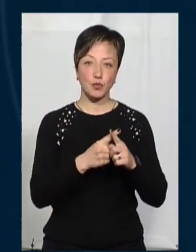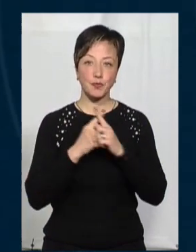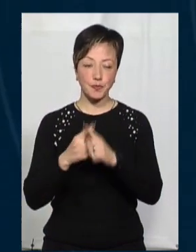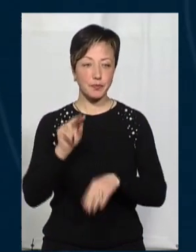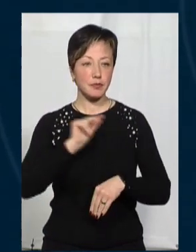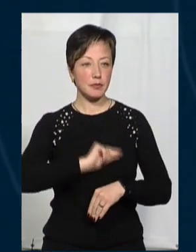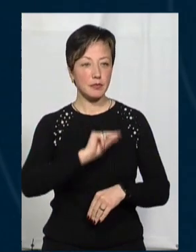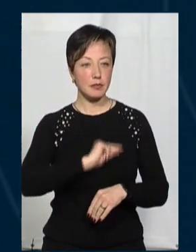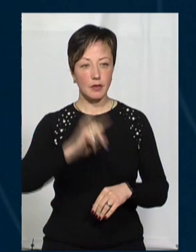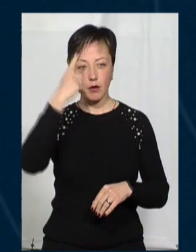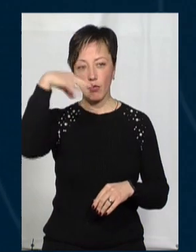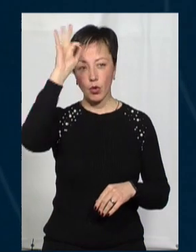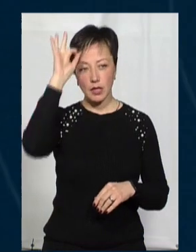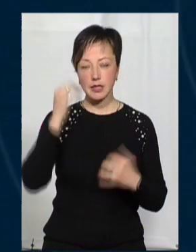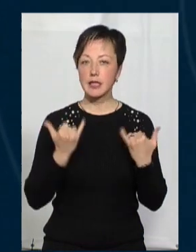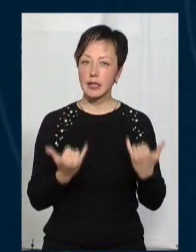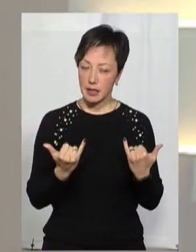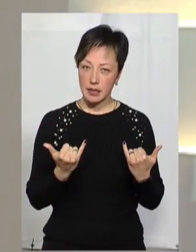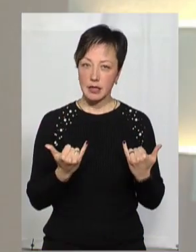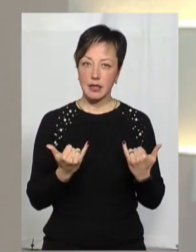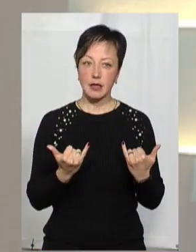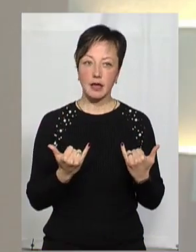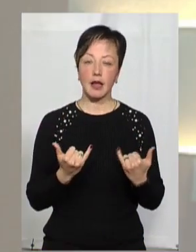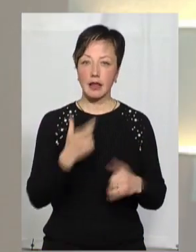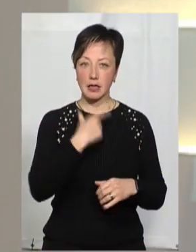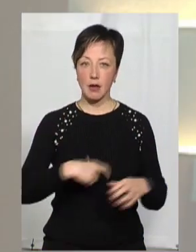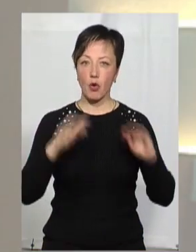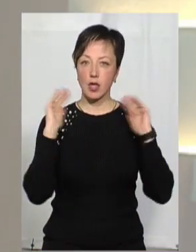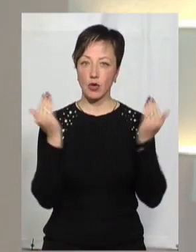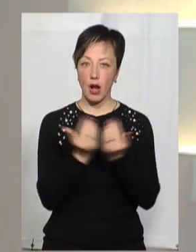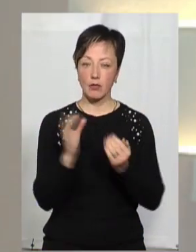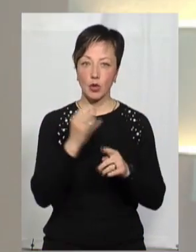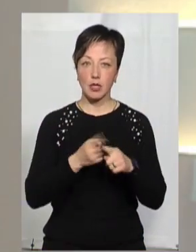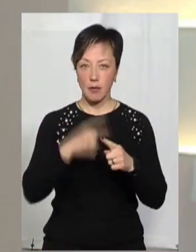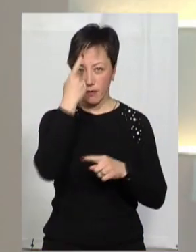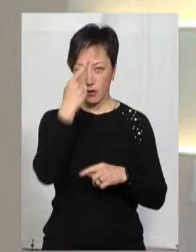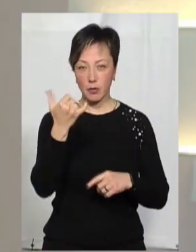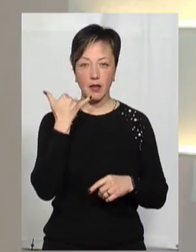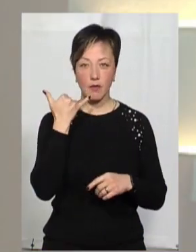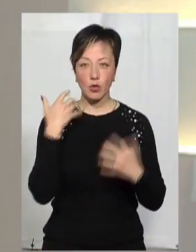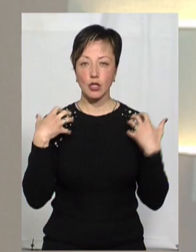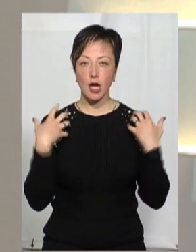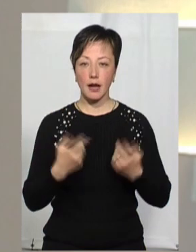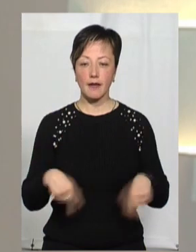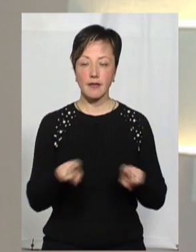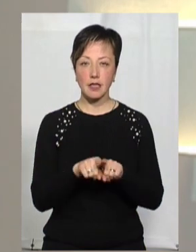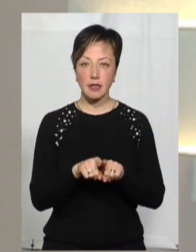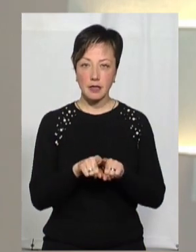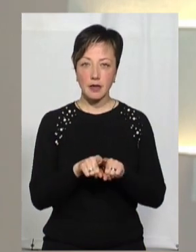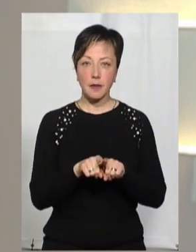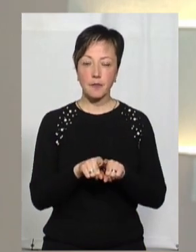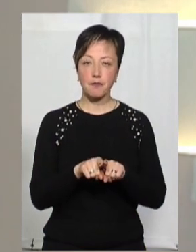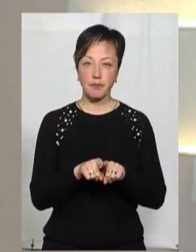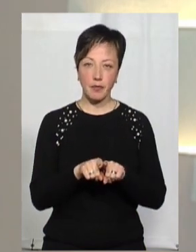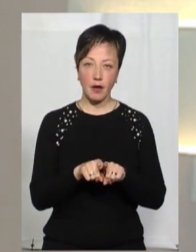супроводжували представники ювенальної поліції, і нині вони на самоізоляції. Про це повідомив телефоном начальник відділу Сергій